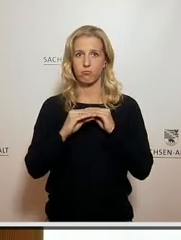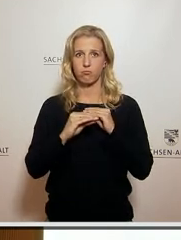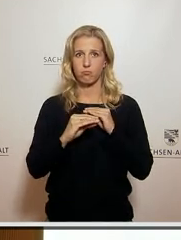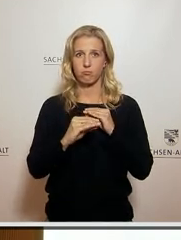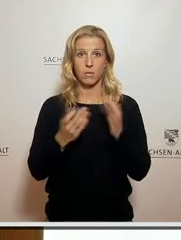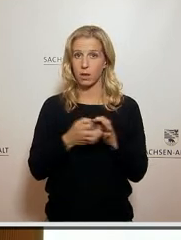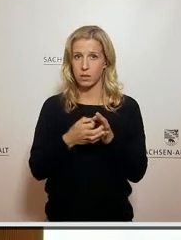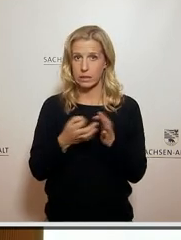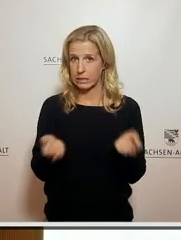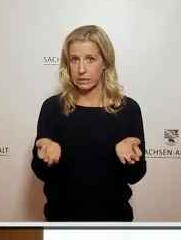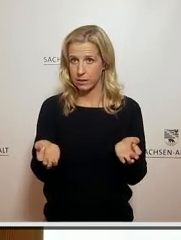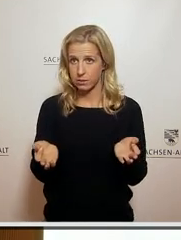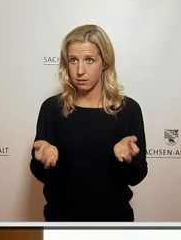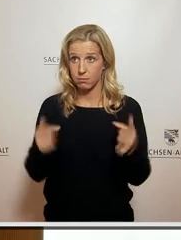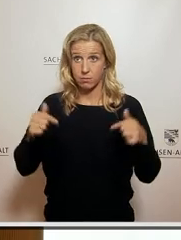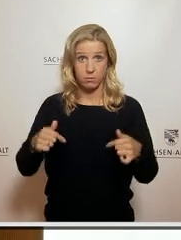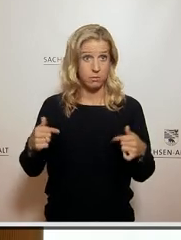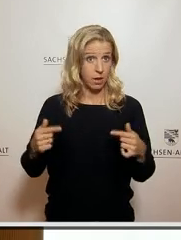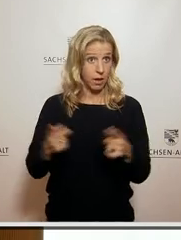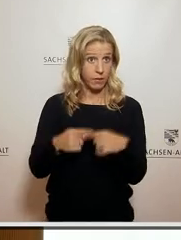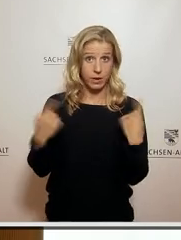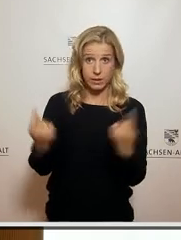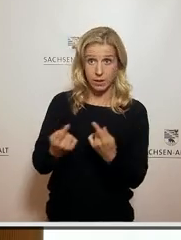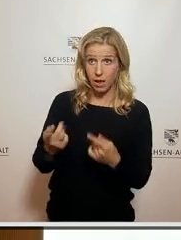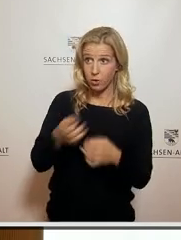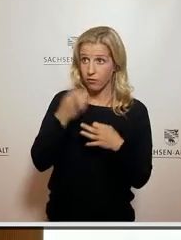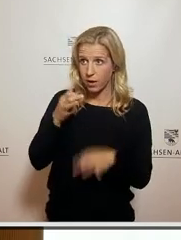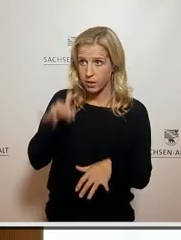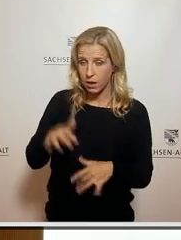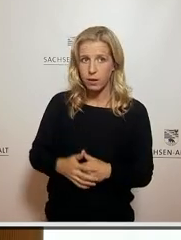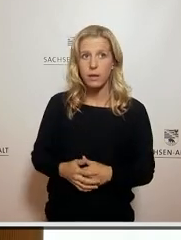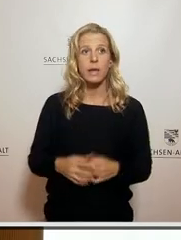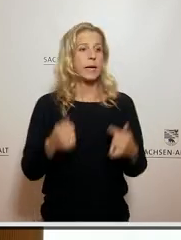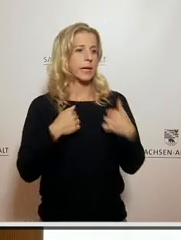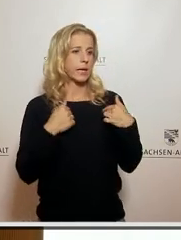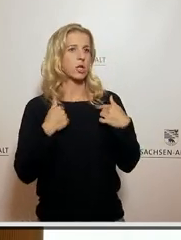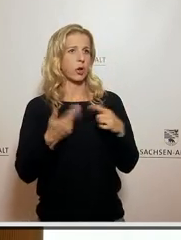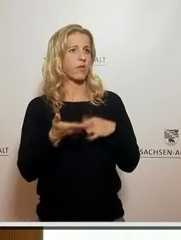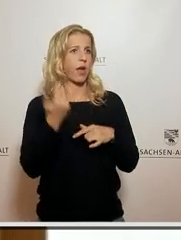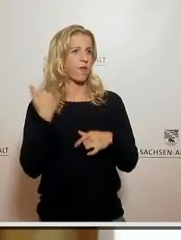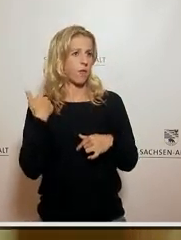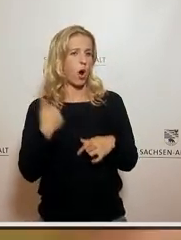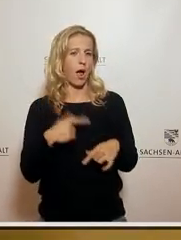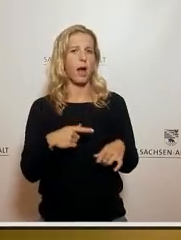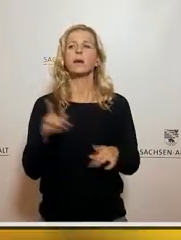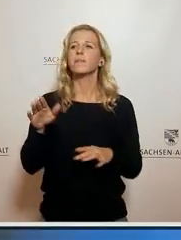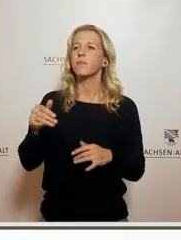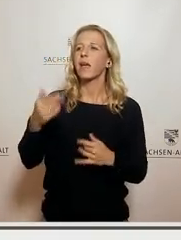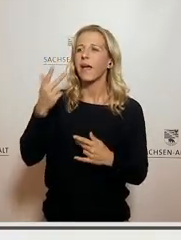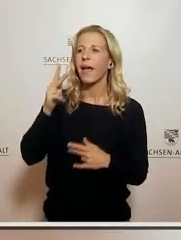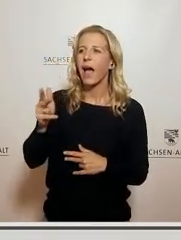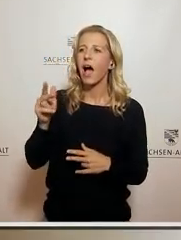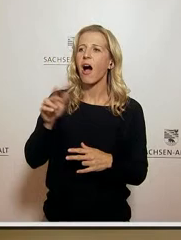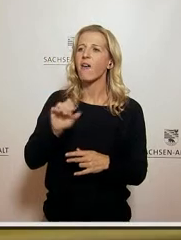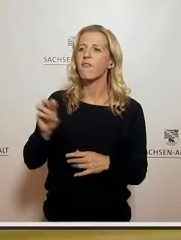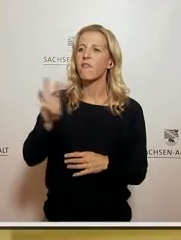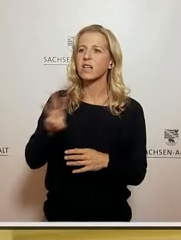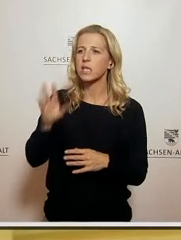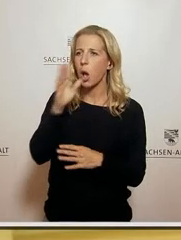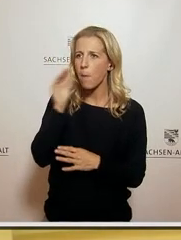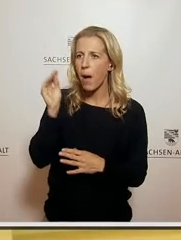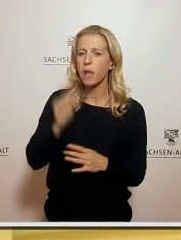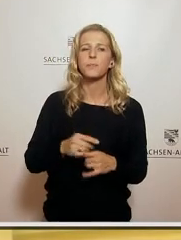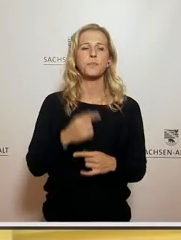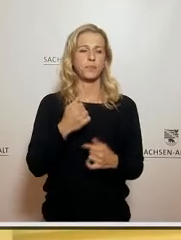Höre ich nicht, hier im Saal. Ich hatte noch eine Frage online, die ist von vorher gekommen. Herr Wachsmann, vielen Dank. Und zwar von der Online-Redaktion